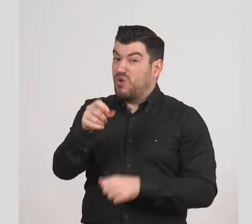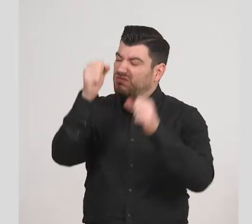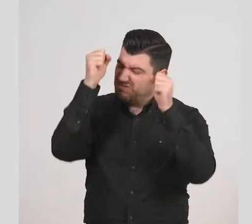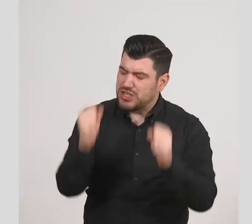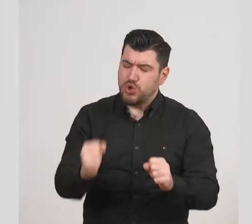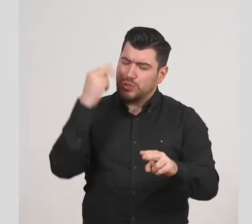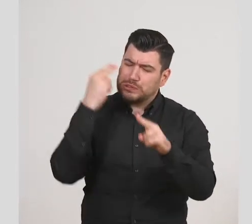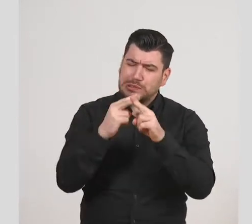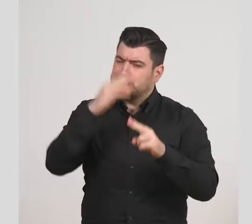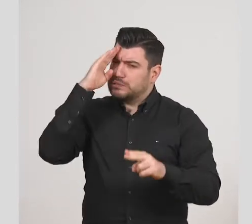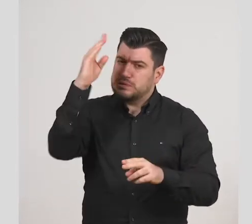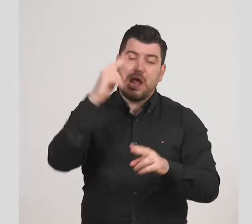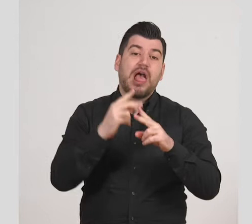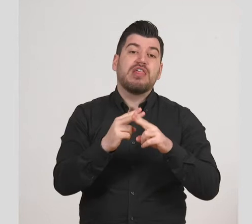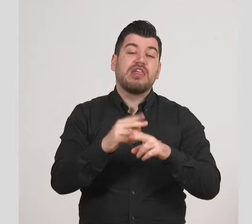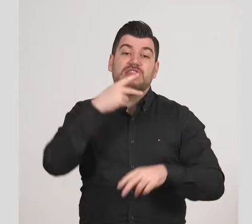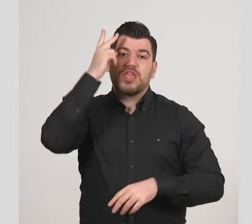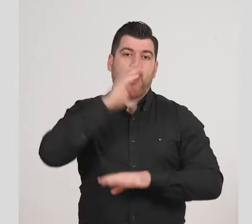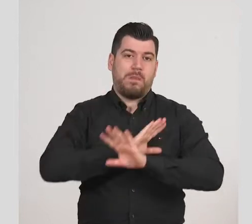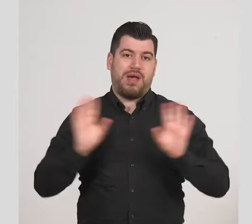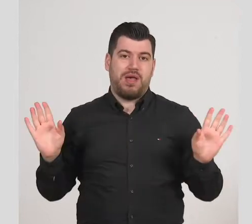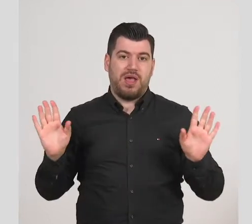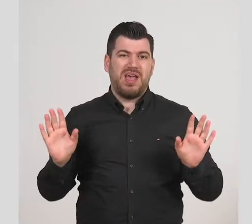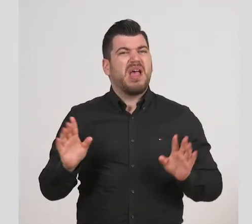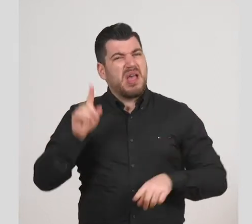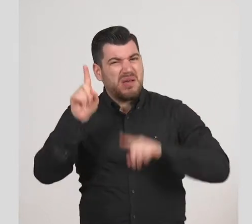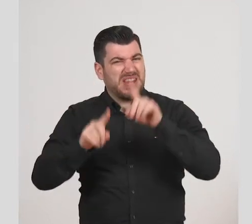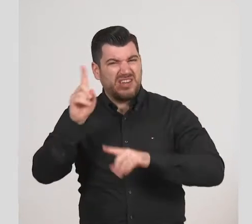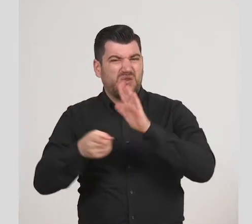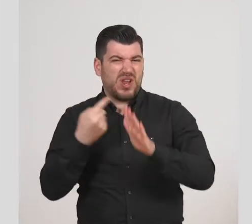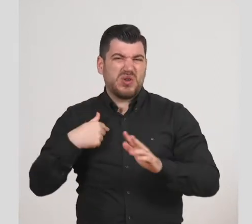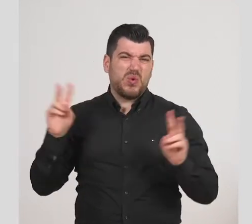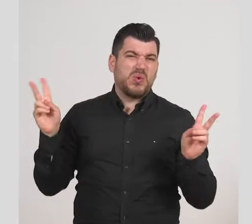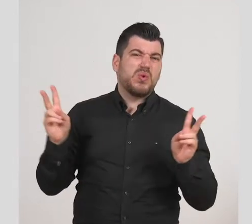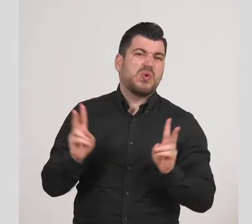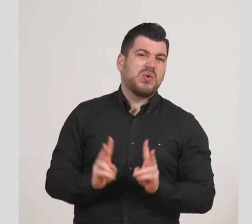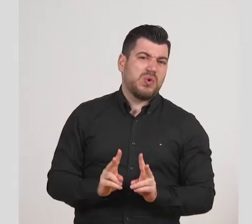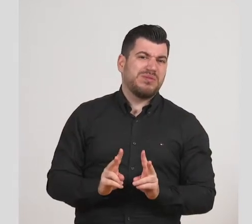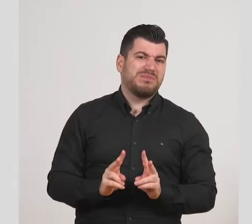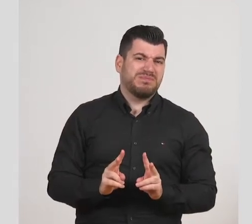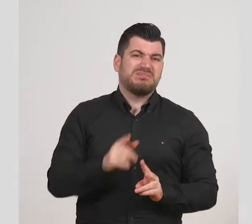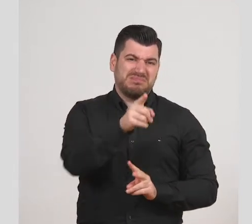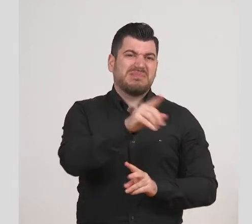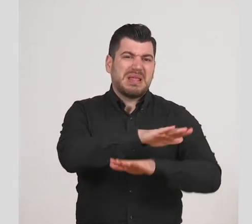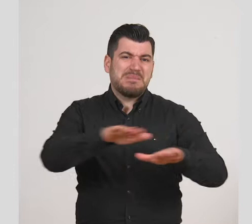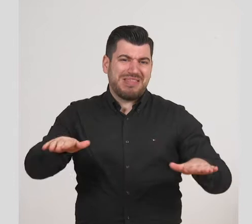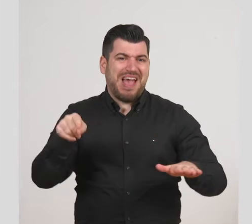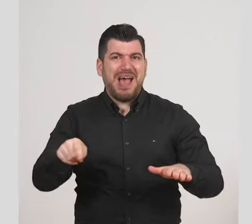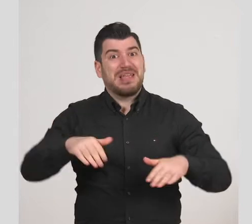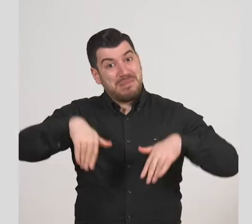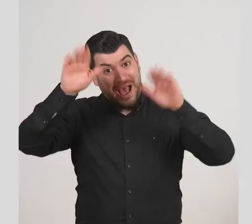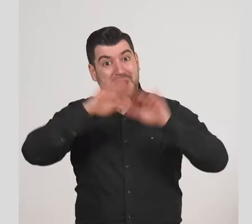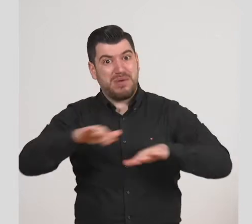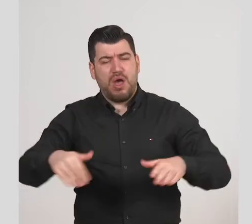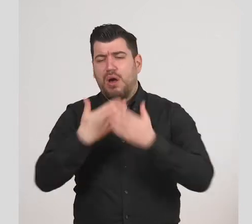βασικό δικαίωμα που κάποιες φορές αρχίζει και μας δυσκολεύει, ειδικά εσάς τα παιδάκια και τα πιο μεγάλα κιόλας